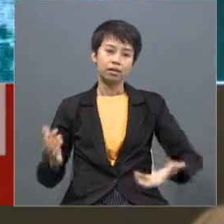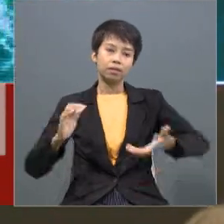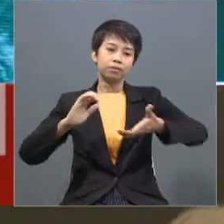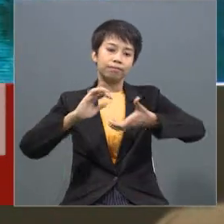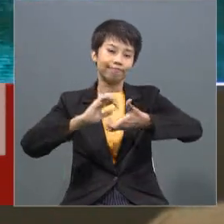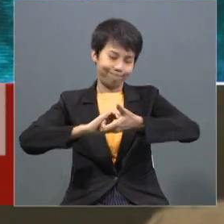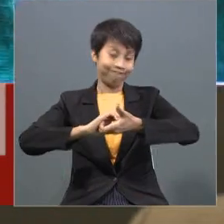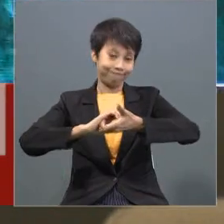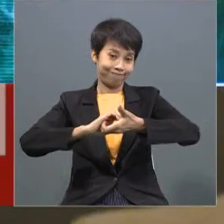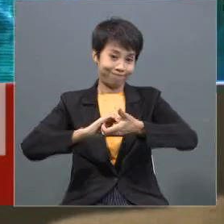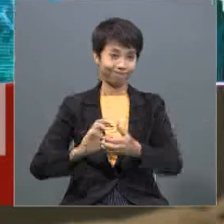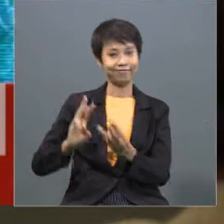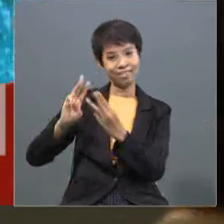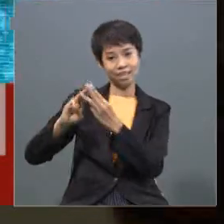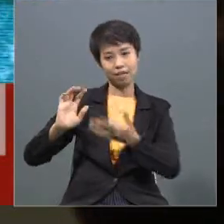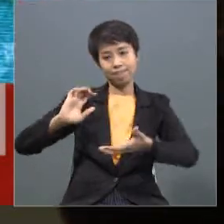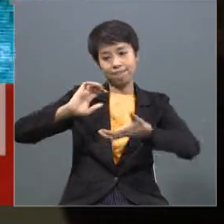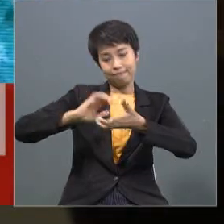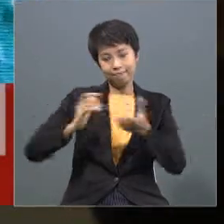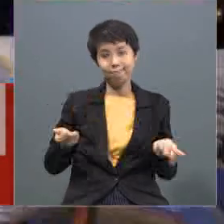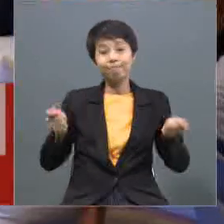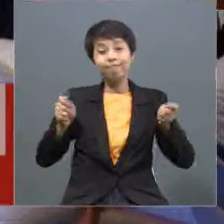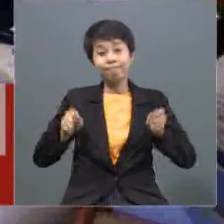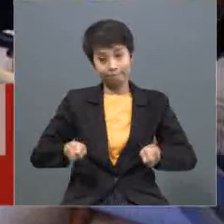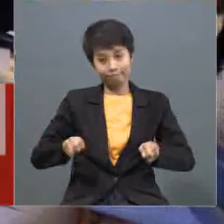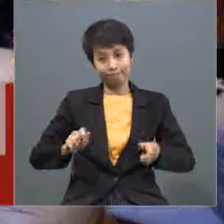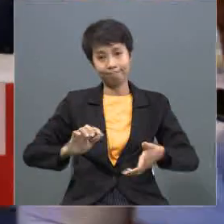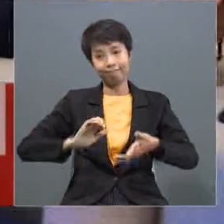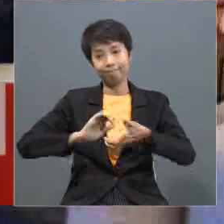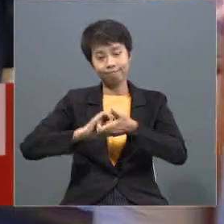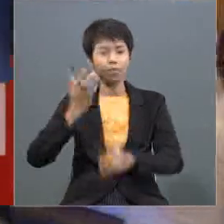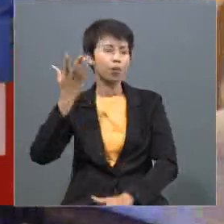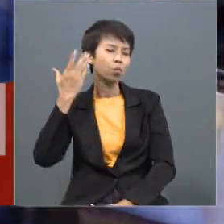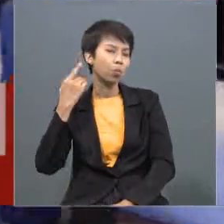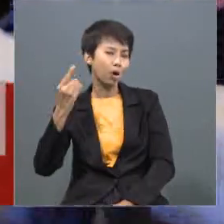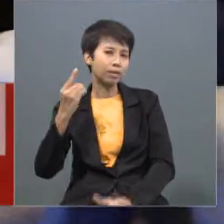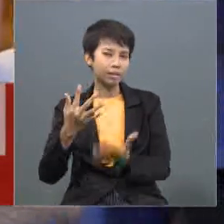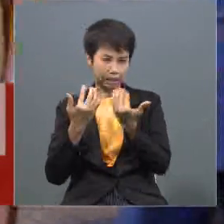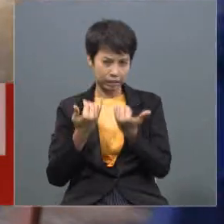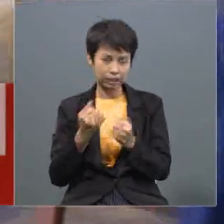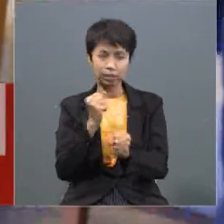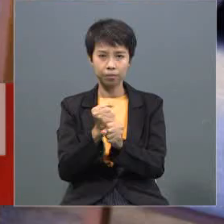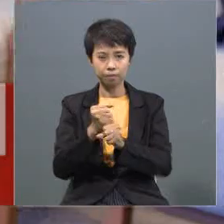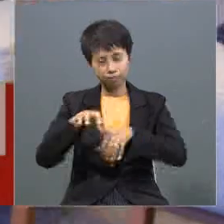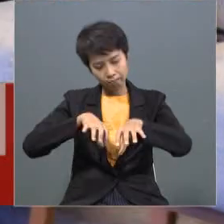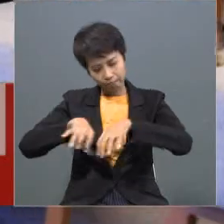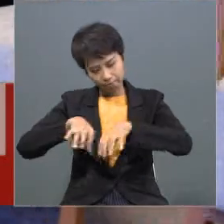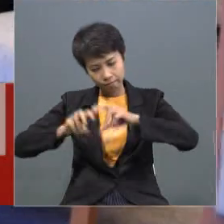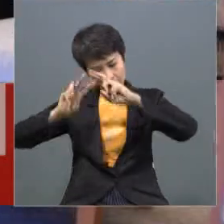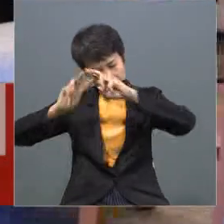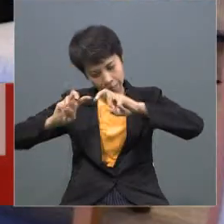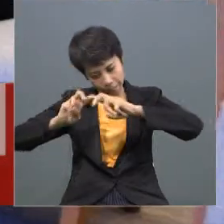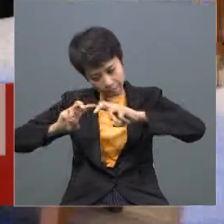นามความร่วมมือกับองค์การบริหารการบินและอวกาศแห่งชาติสหรัฐหรือ NASAไปเมื่อวานเป็นความร่วมมือในการศึกษาปัญหาคุณภาพ